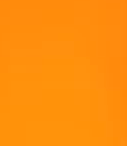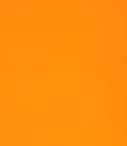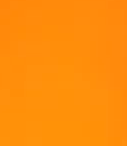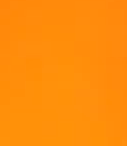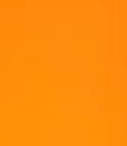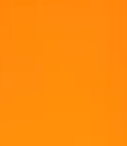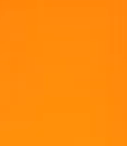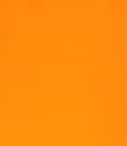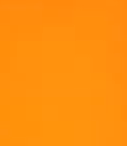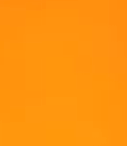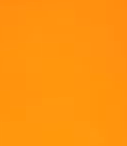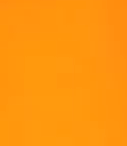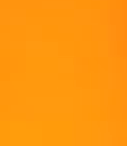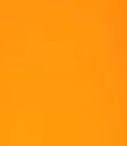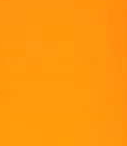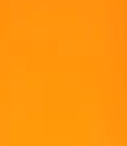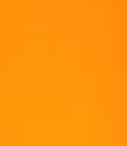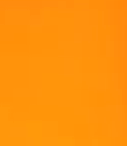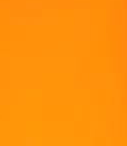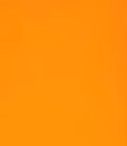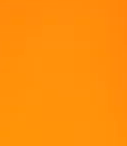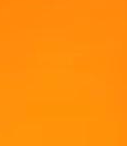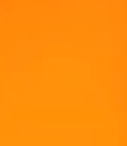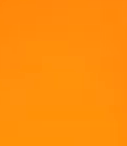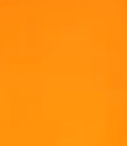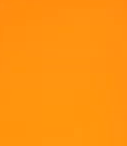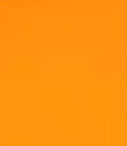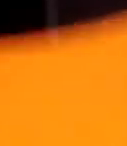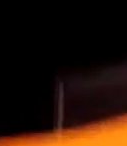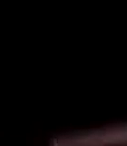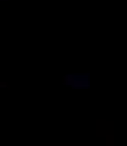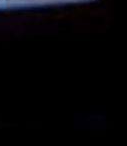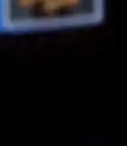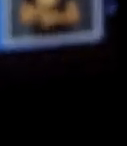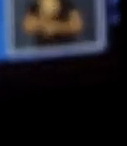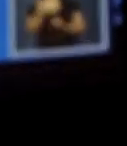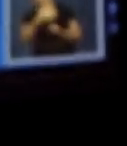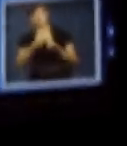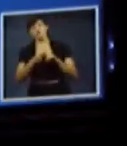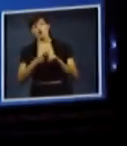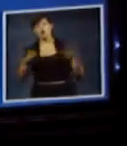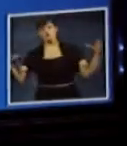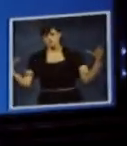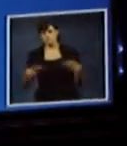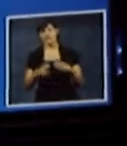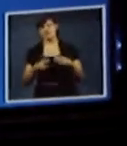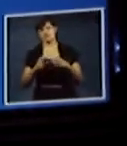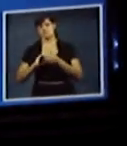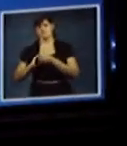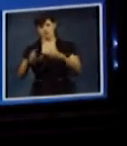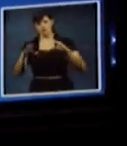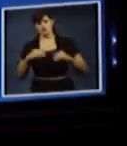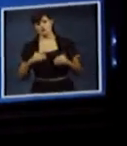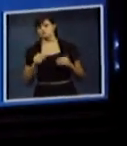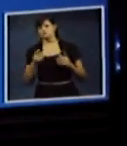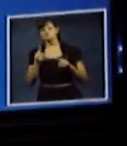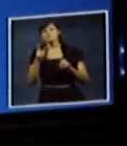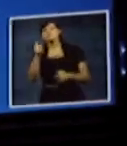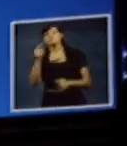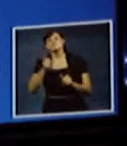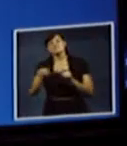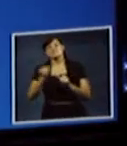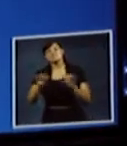kleinmütig, seid doch großzügig, lasst doch die Schulden von Gemeinschaften, dann tragen die alle weniger Zinsen. Dann haben die keinen Grund,